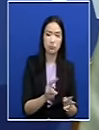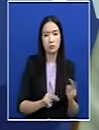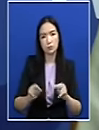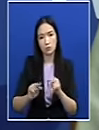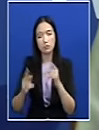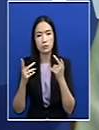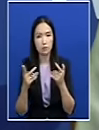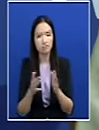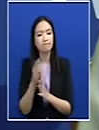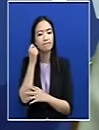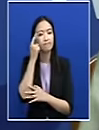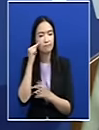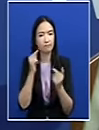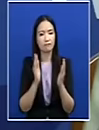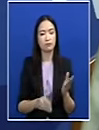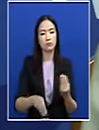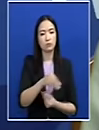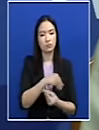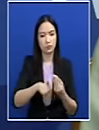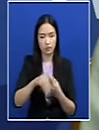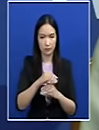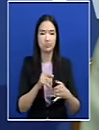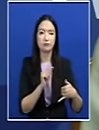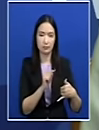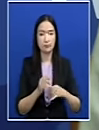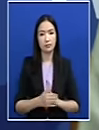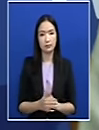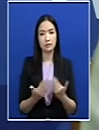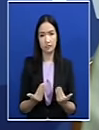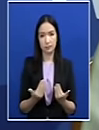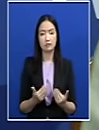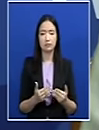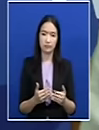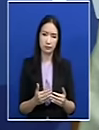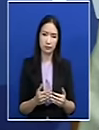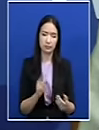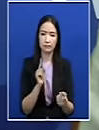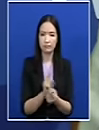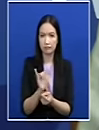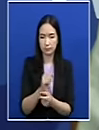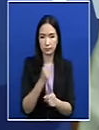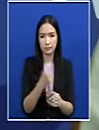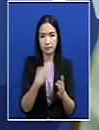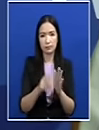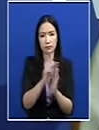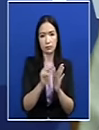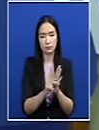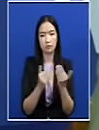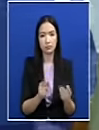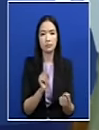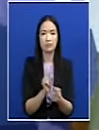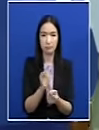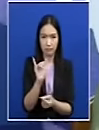เข้าใจว่าจะเป็นนักธุรกิจนักลงทุนในเบื้องต้นเนี่ยเรายังไม่พบนะครับในเรื่องของการกระทำความผิดกฎหมายในขณะ